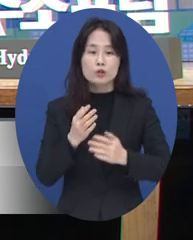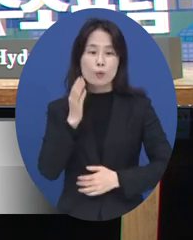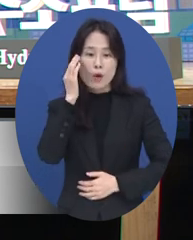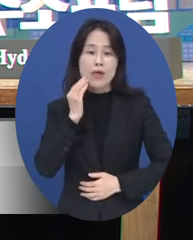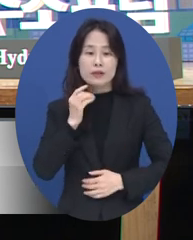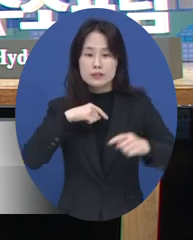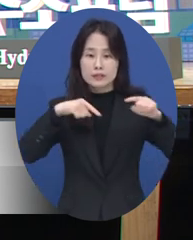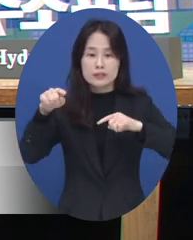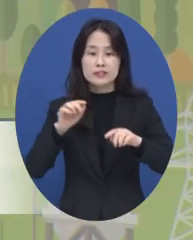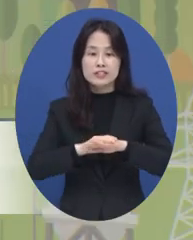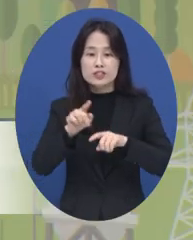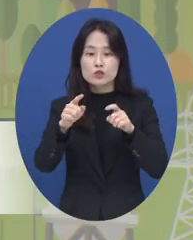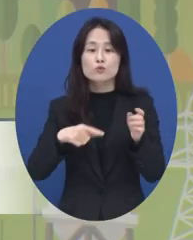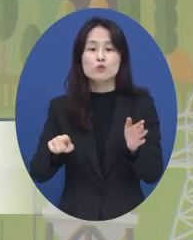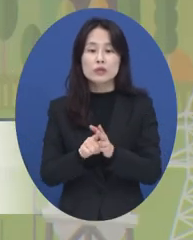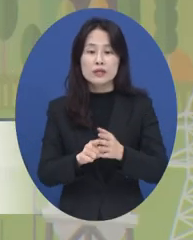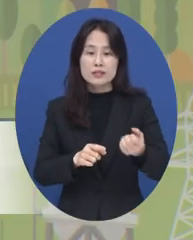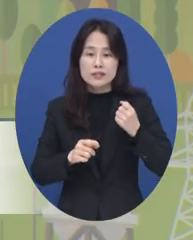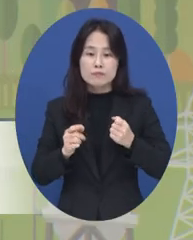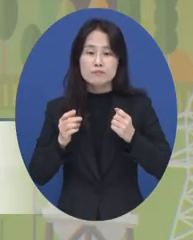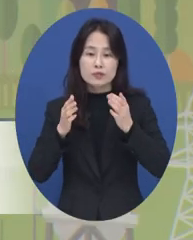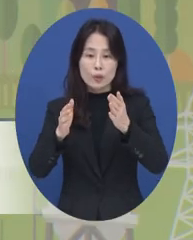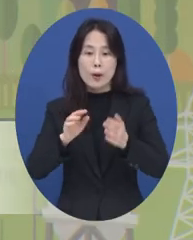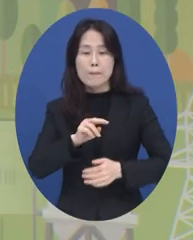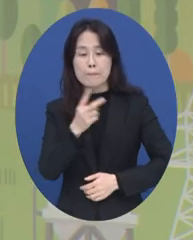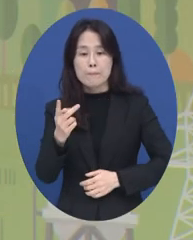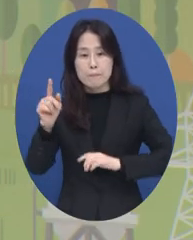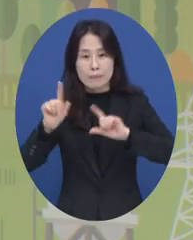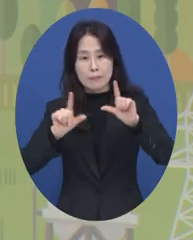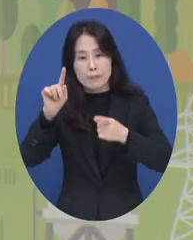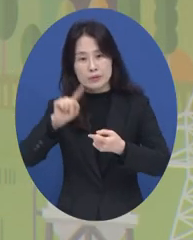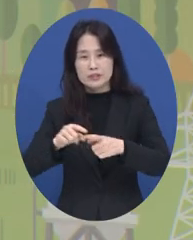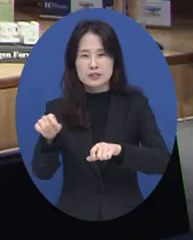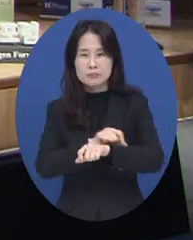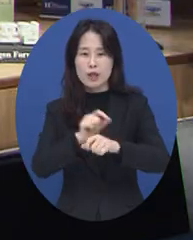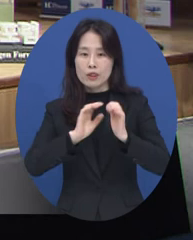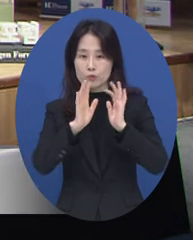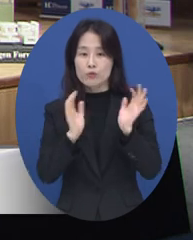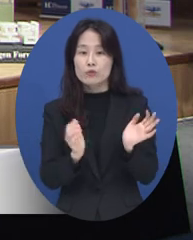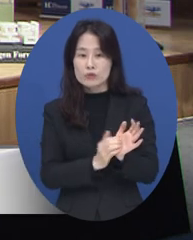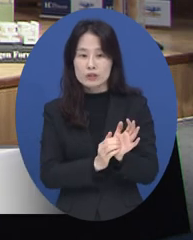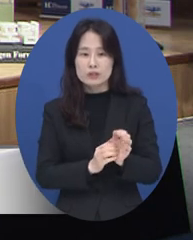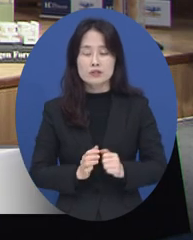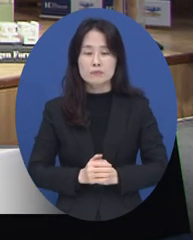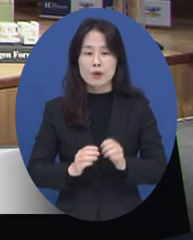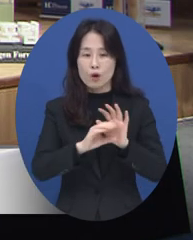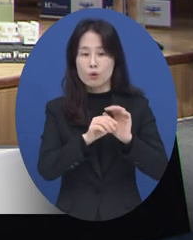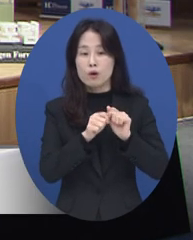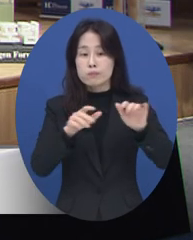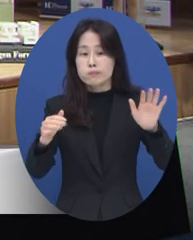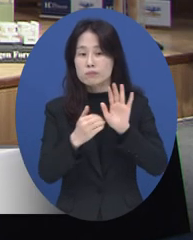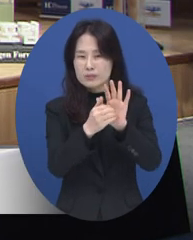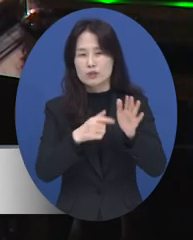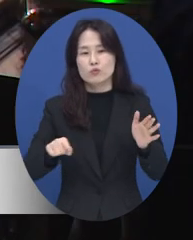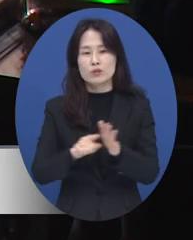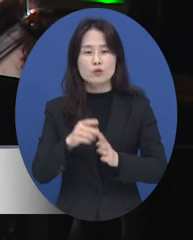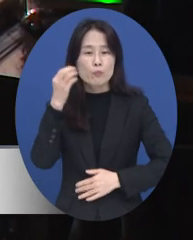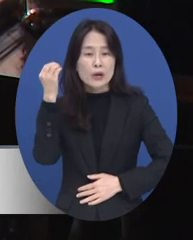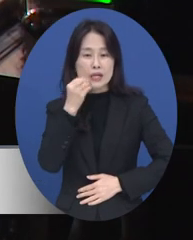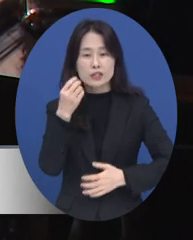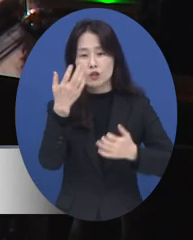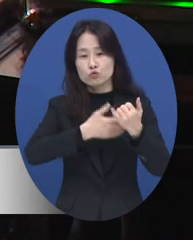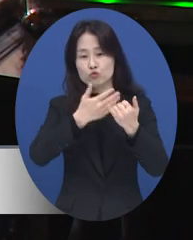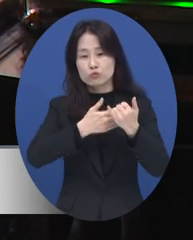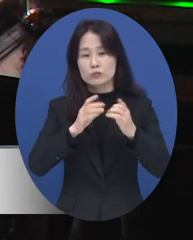실행을 위한 에너지 전원 방향 을 주제로 한 특별 토론도 진행되었습니다 코론 알고 확산 방지를 위해 공식 홈페이지와 유튜브